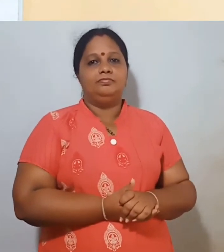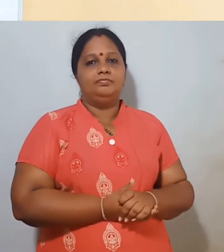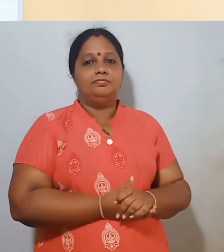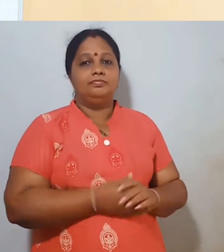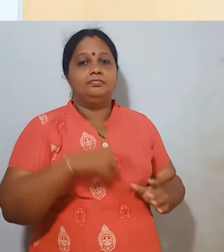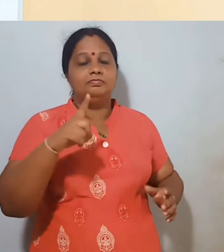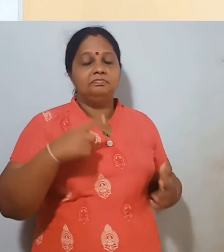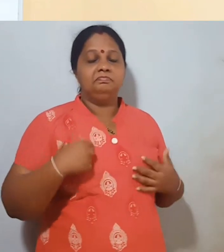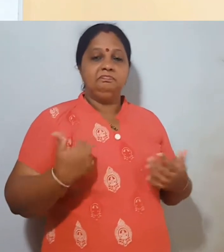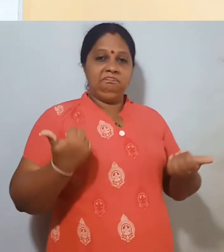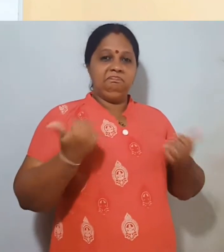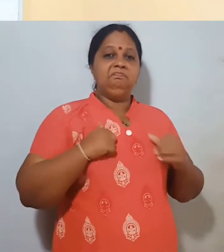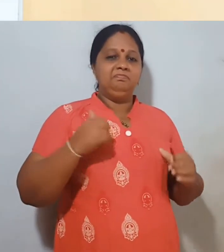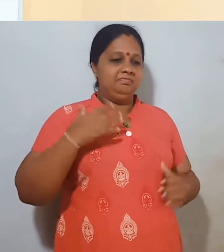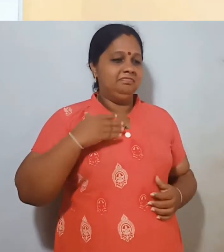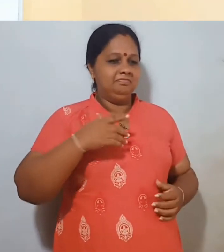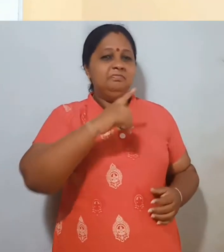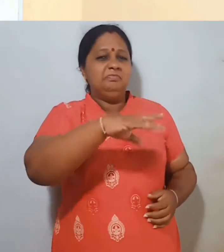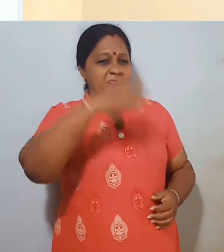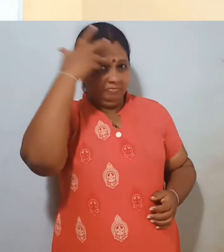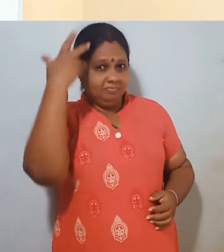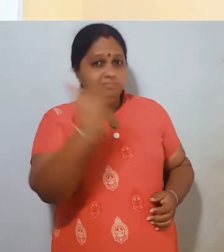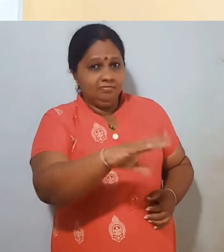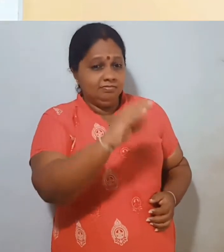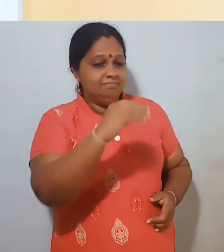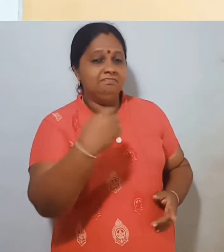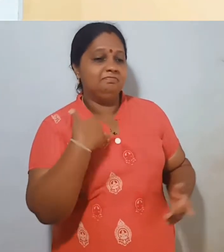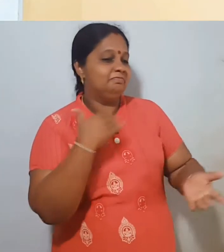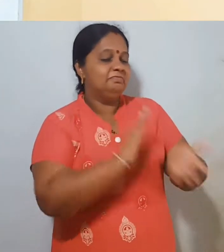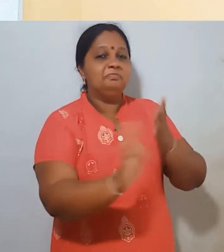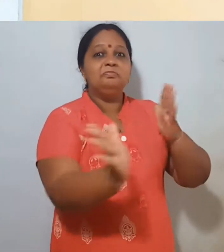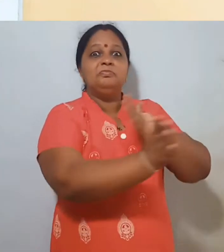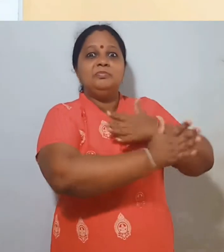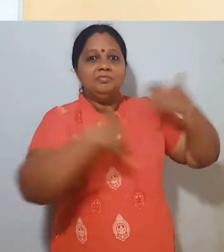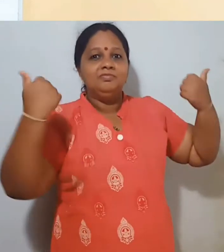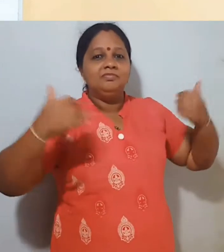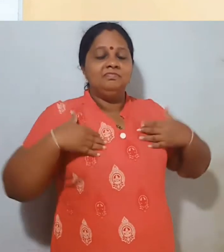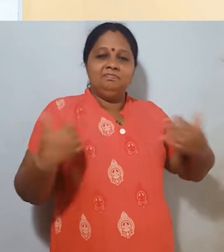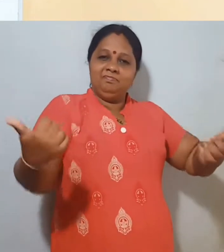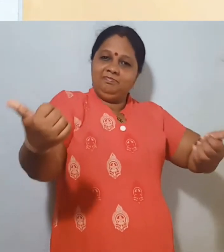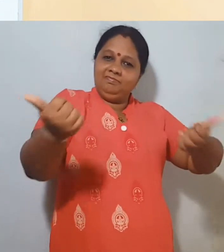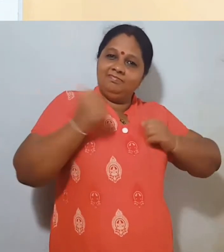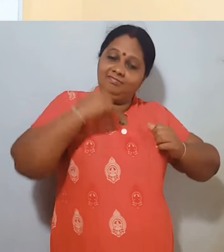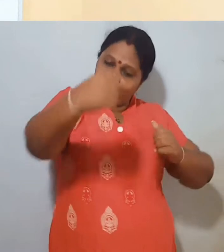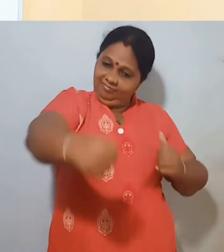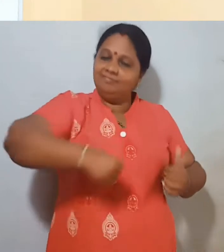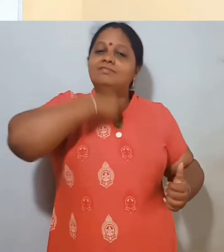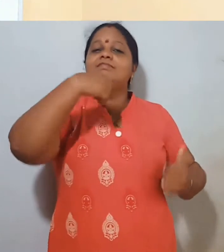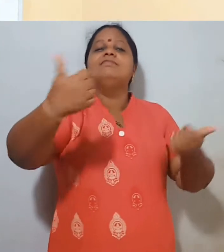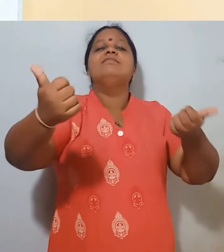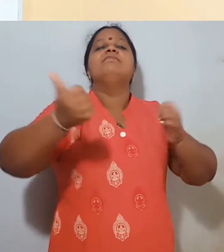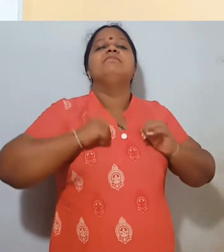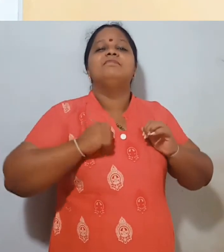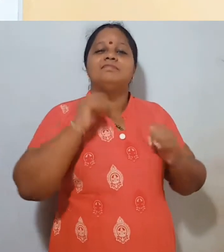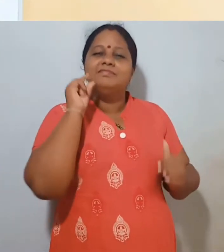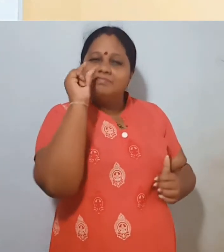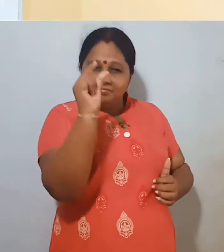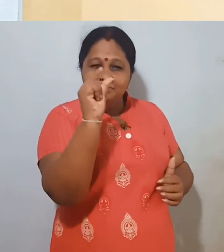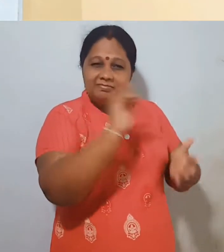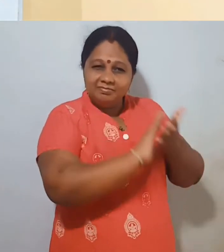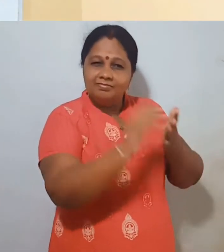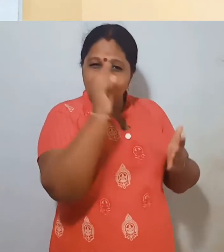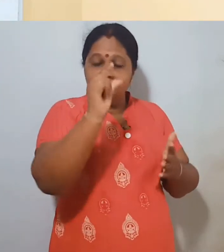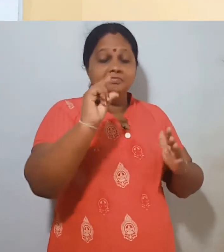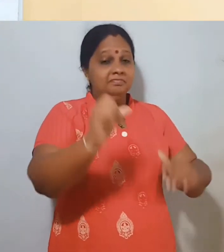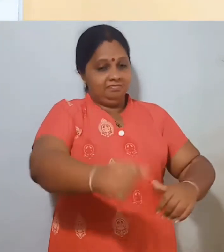ஒரு தற்பெருமையாக இருக்கு. நீங்க வாழ்க்கையிலே மறக்க முடியாத ஒரு சம்பவமாக இருக்கு. ரைட்? அப்ப சரியான முறையில நீங்க அதை செய்யறதுக்கு பழகணும். ரைட்?